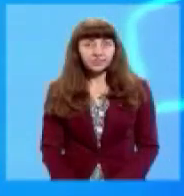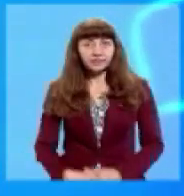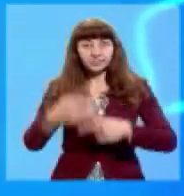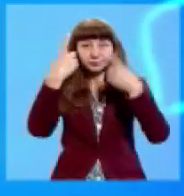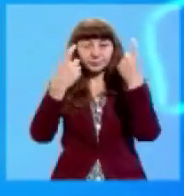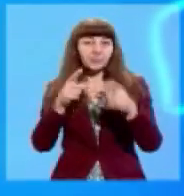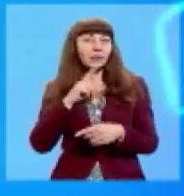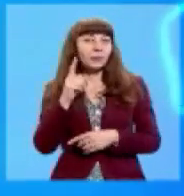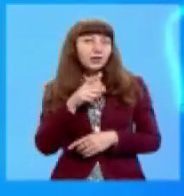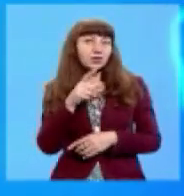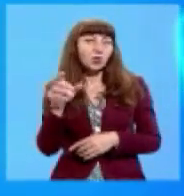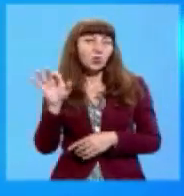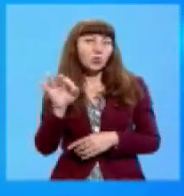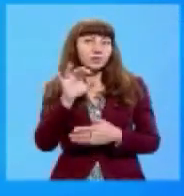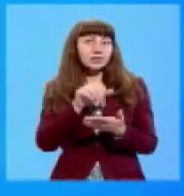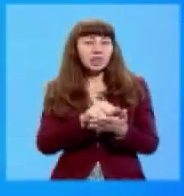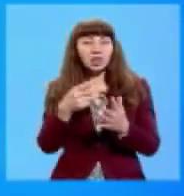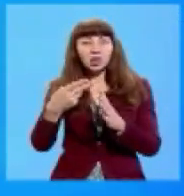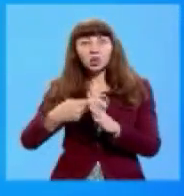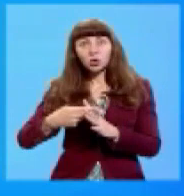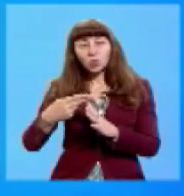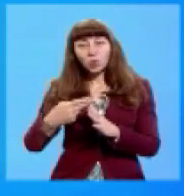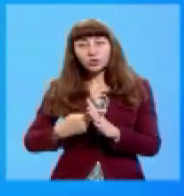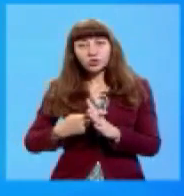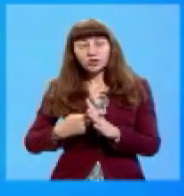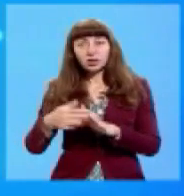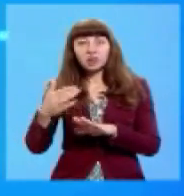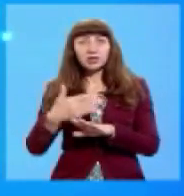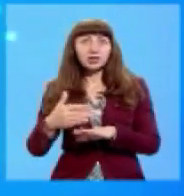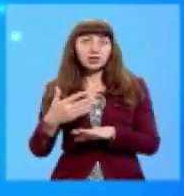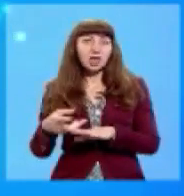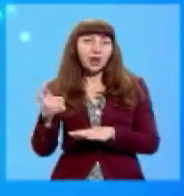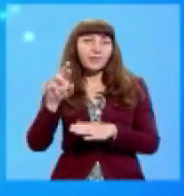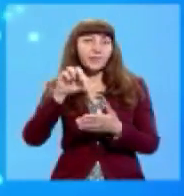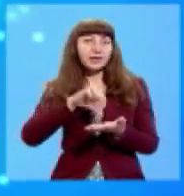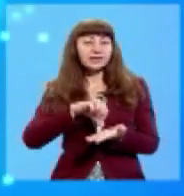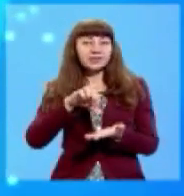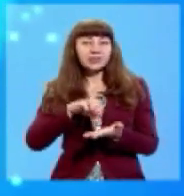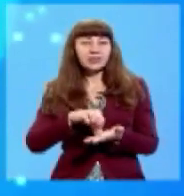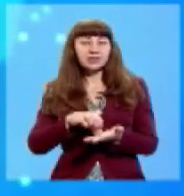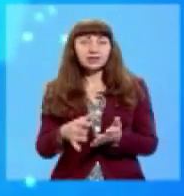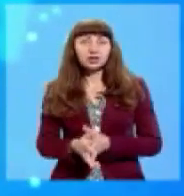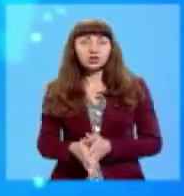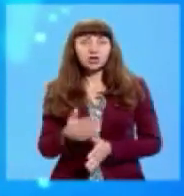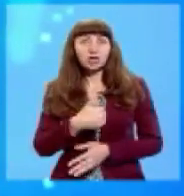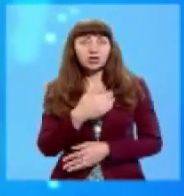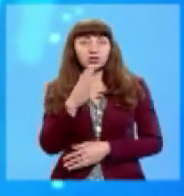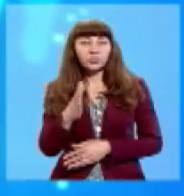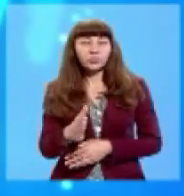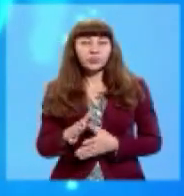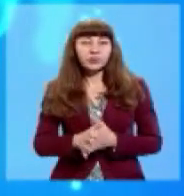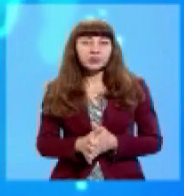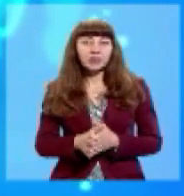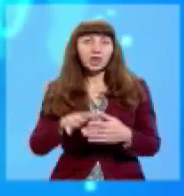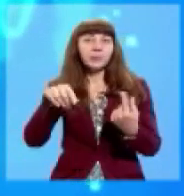Жастарды жұмыспен қамту және кәсіпкер болғысы келетін кейінгі толқын өкілдеріне жеңілдетілген несие жайлы ақпарат беру. Осы мақсатта